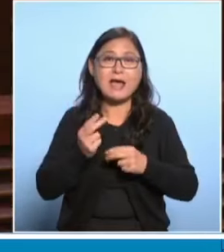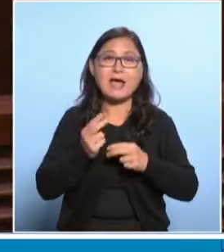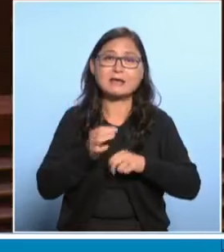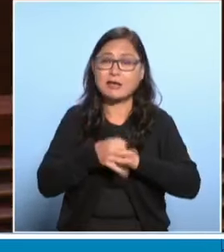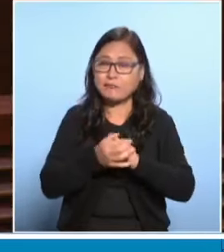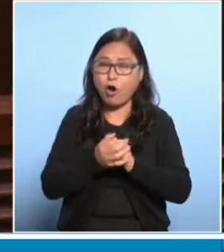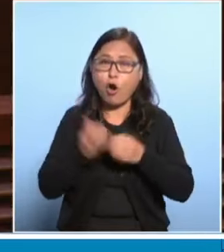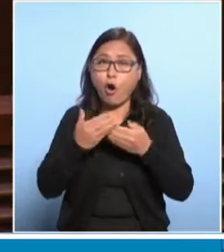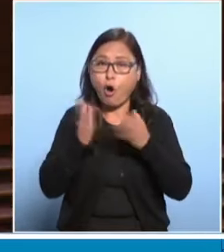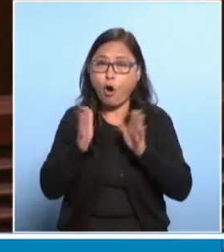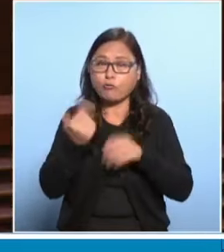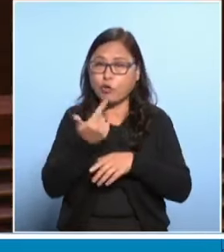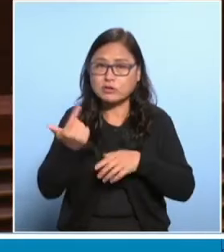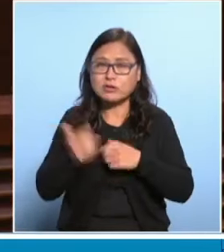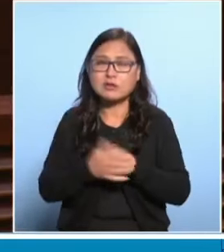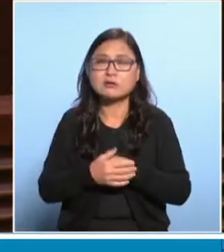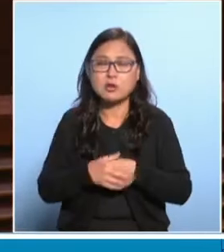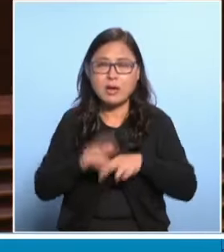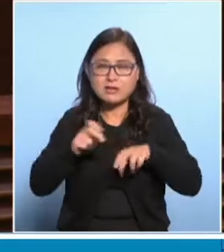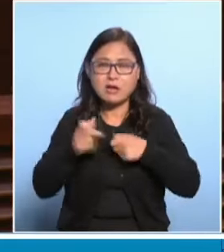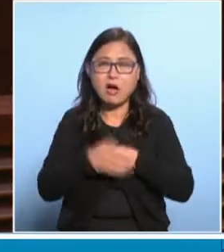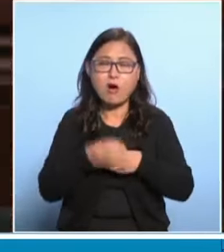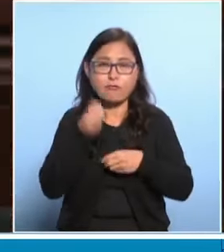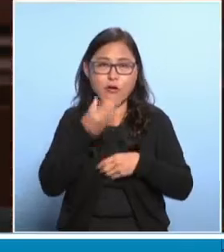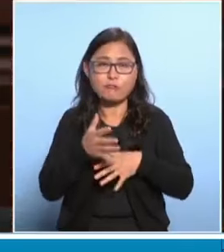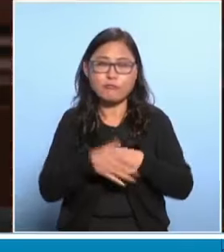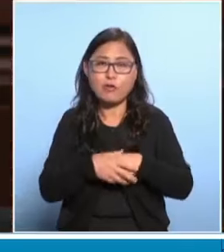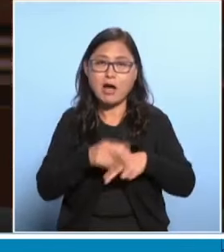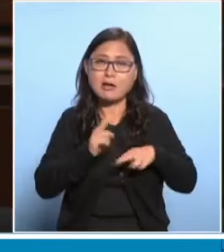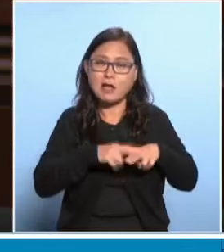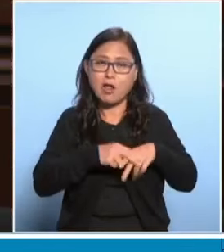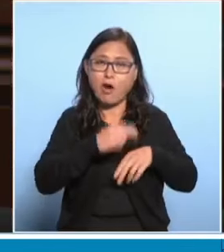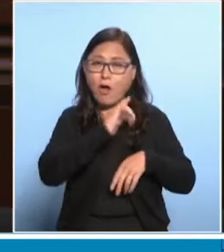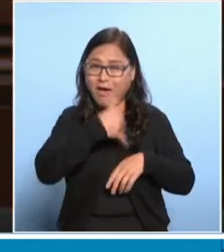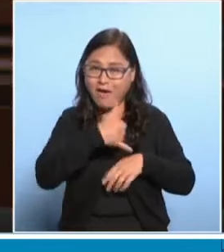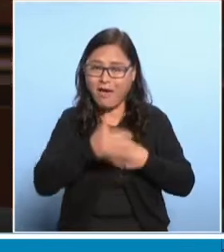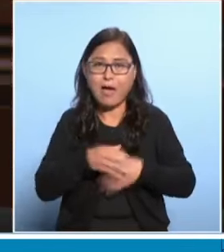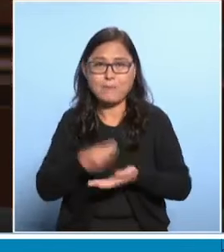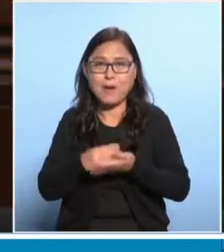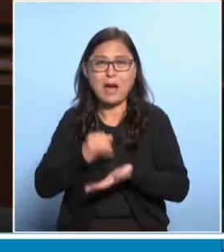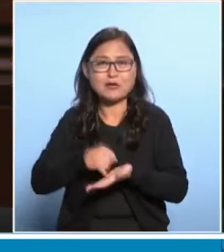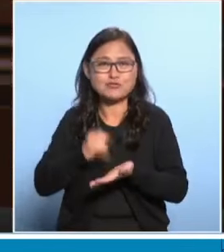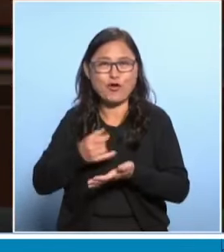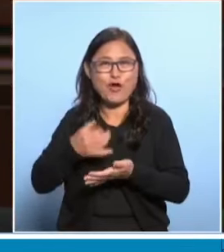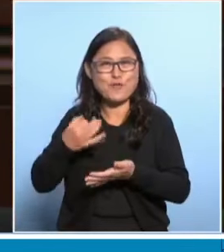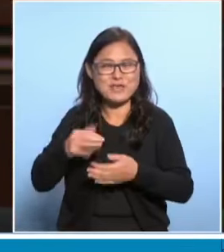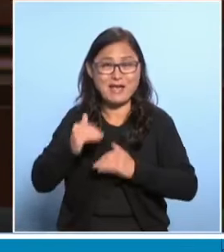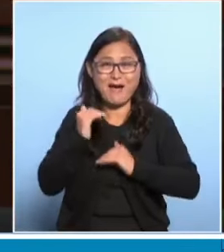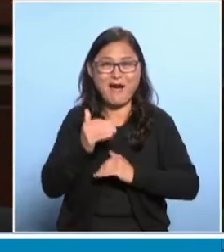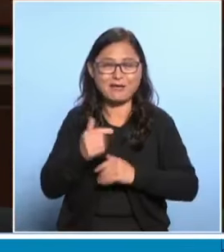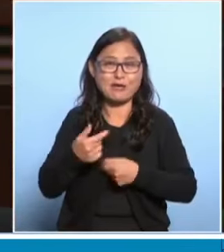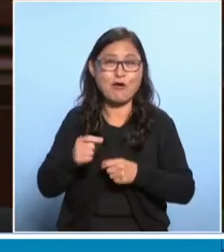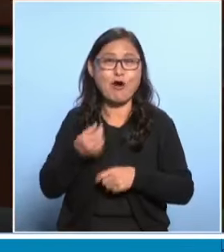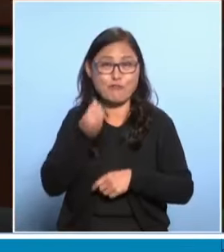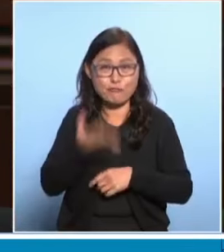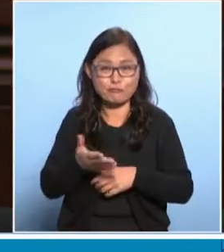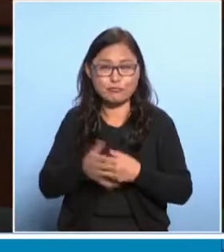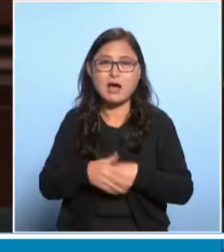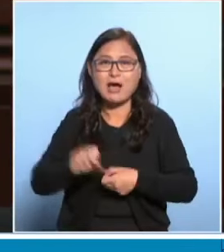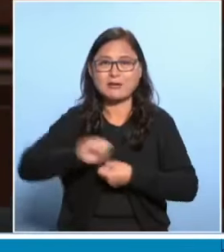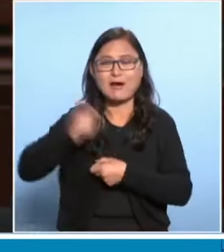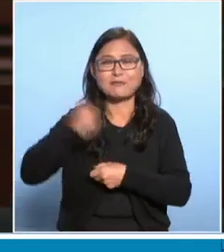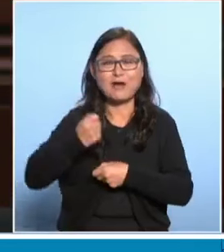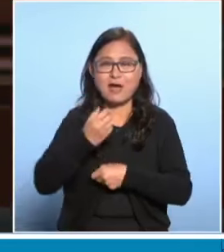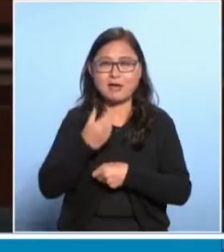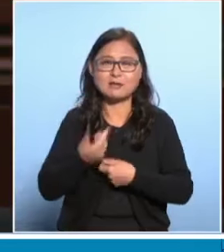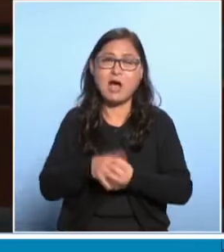究放寬內地訪港旅客的購物免稅上限，以加快本地消費市場復甦？二，